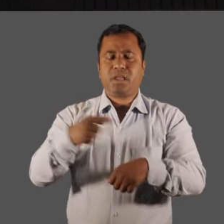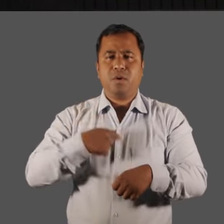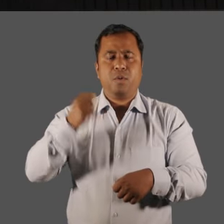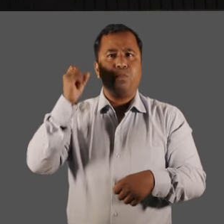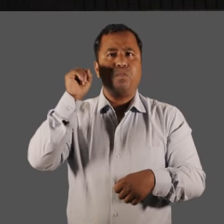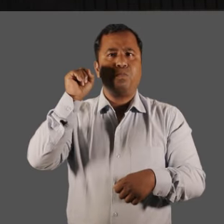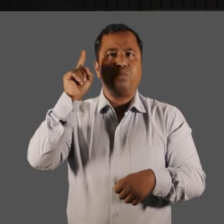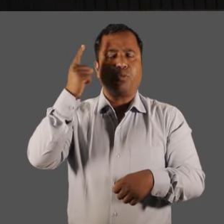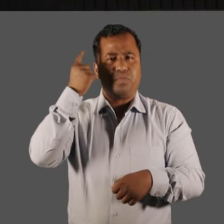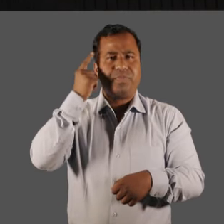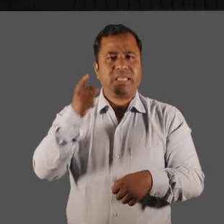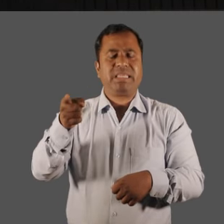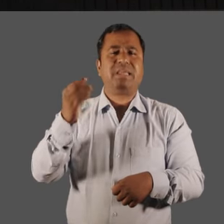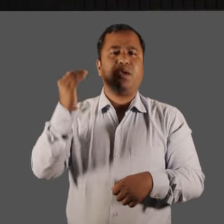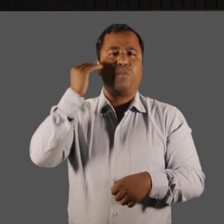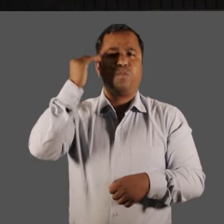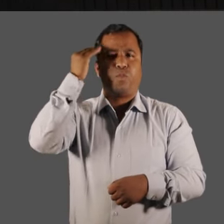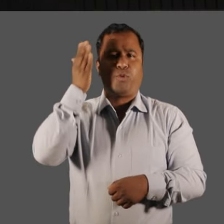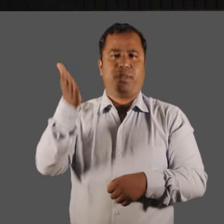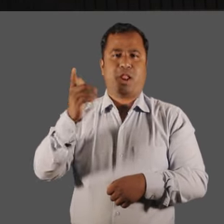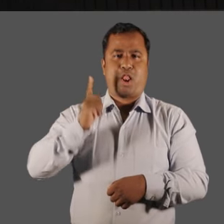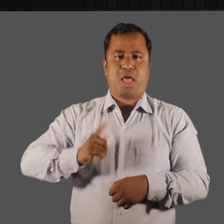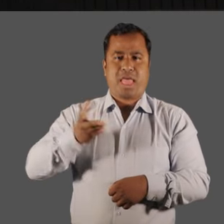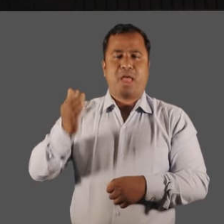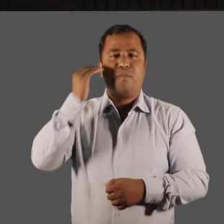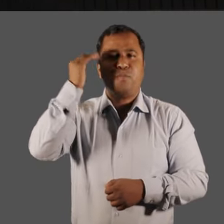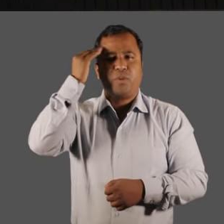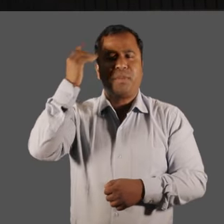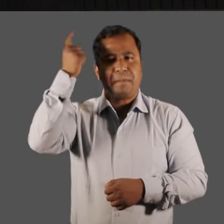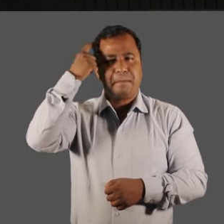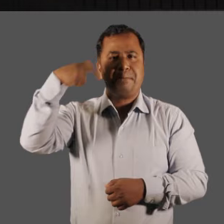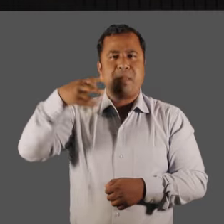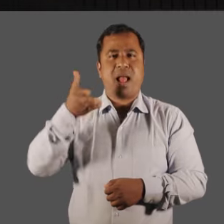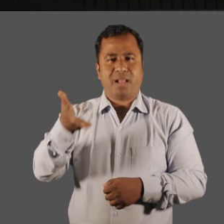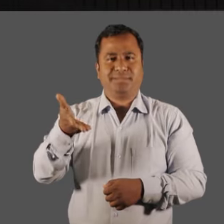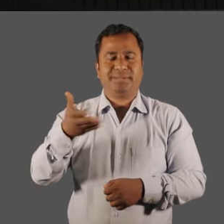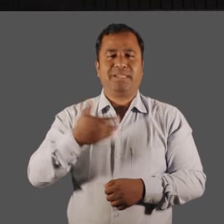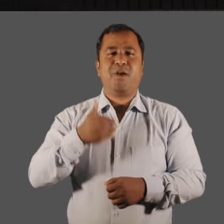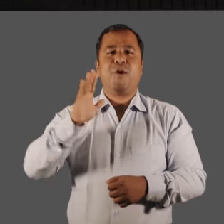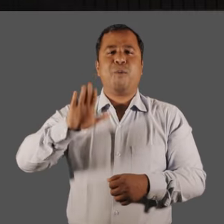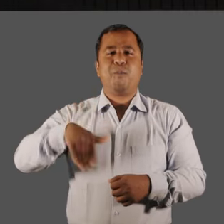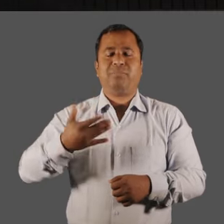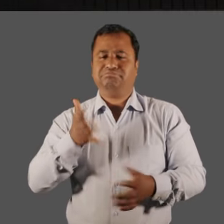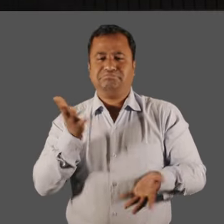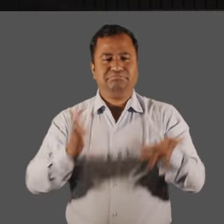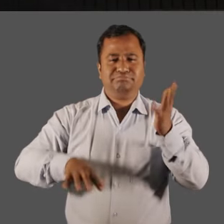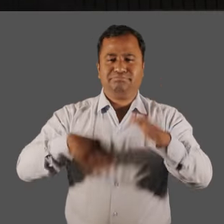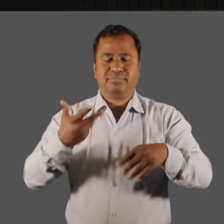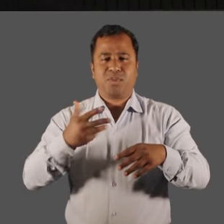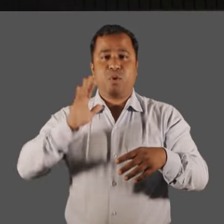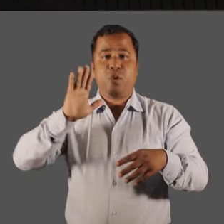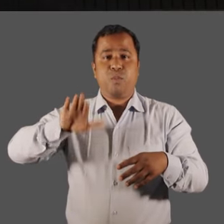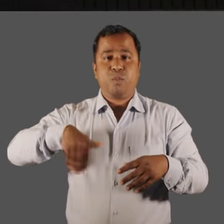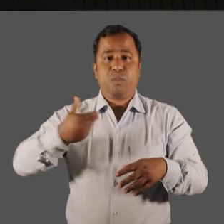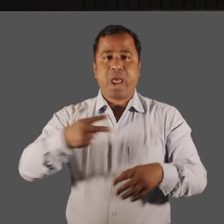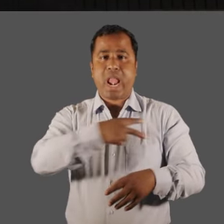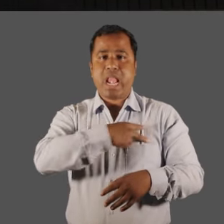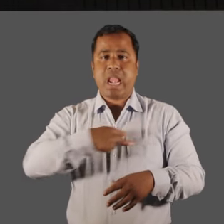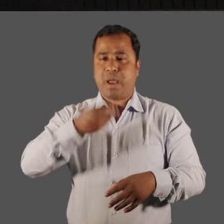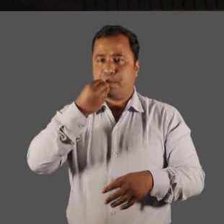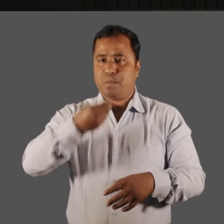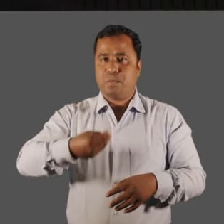ভেবেছিলাম আপনি বোধহয় একজন প্রতিবন্ধী মানুষ, মানসিক প্রতিবন্ধী মানুষ, হয়তোবা দাঁড়িয়ে আপনি হাত পা নাড়ছেন। কিন্তু আমি যখন আপনার